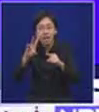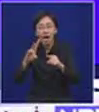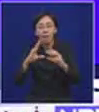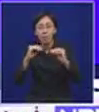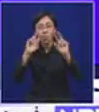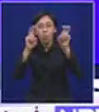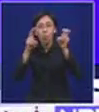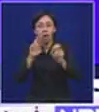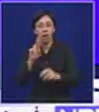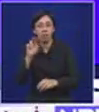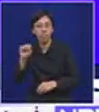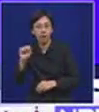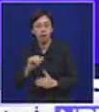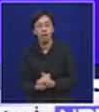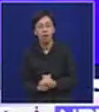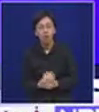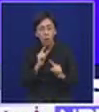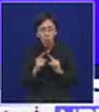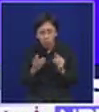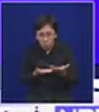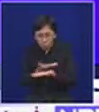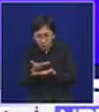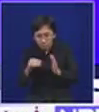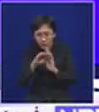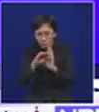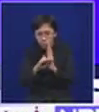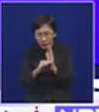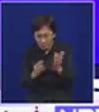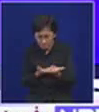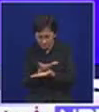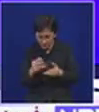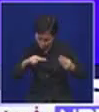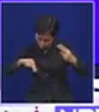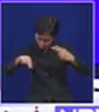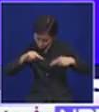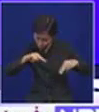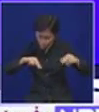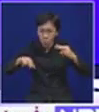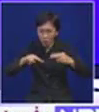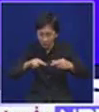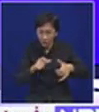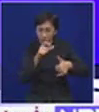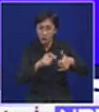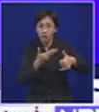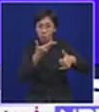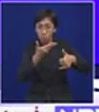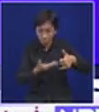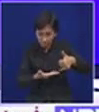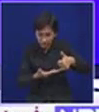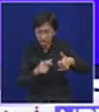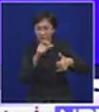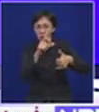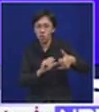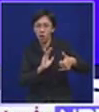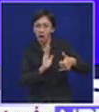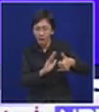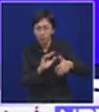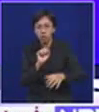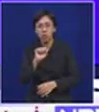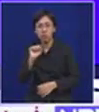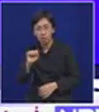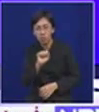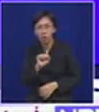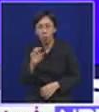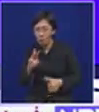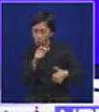ค่ะในหมวดนี้ยังมีข้อสังเกตที่จ้องมีการพิจารณาอย่างรอบคอบทั้งในส่วนของคุณสมบัติหรือว่าลักษณะต้องห้ามของทั้งส.ส.และส.